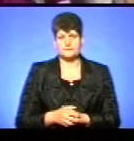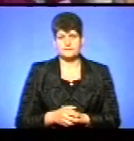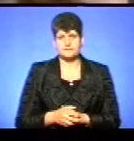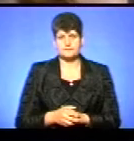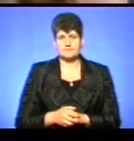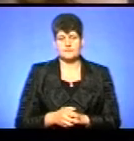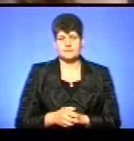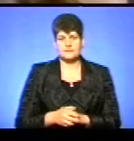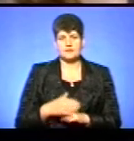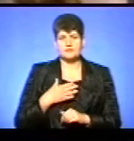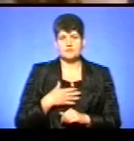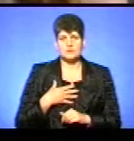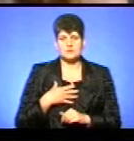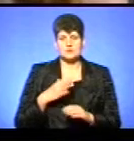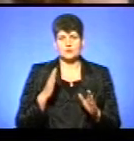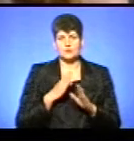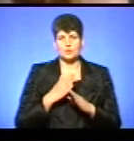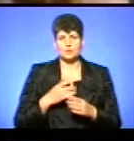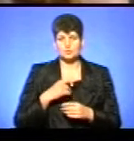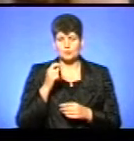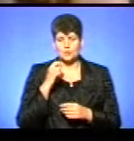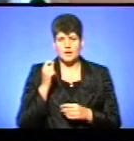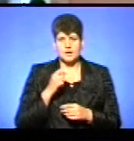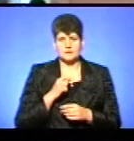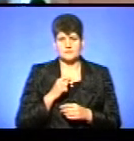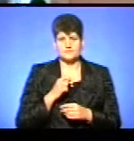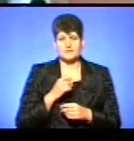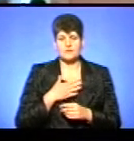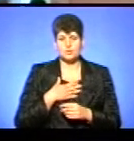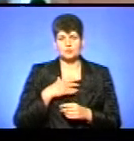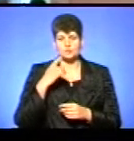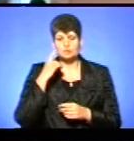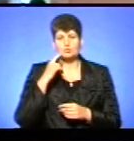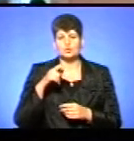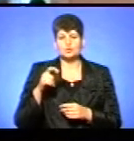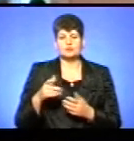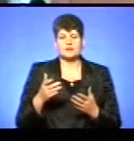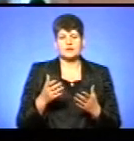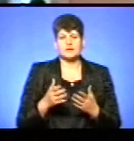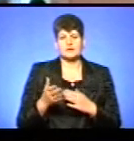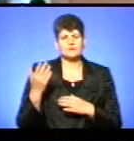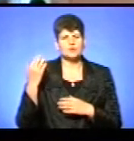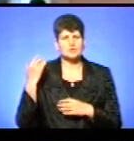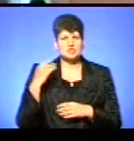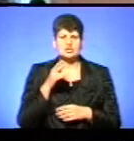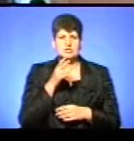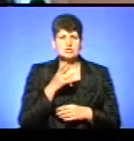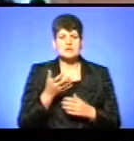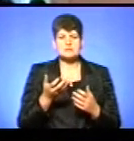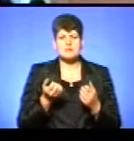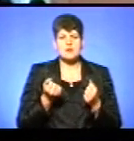Боюсь за долю України, які виділилися в бою. На мою думку, люди, які в тодішній час